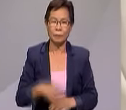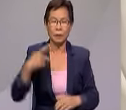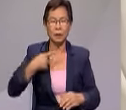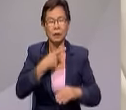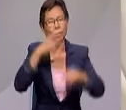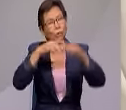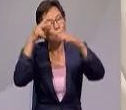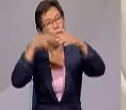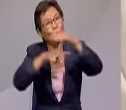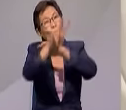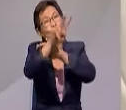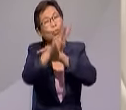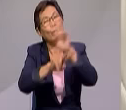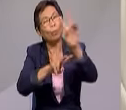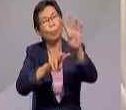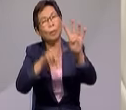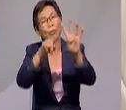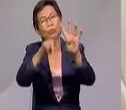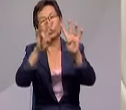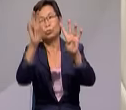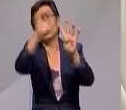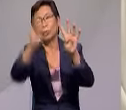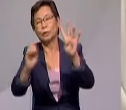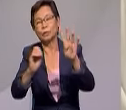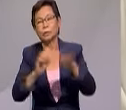Kita unjurkan kira-kira 4.7%,